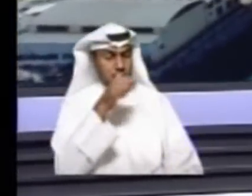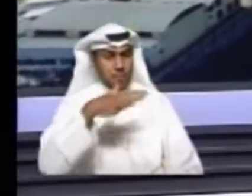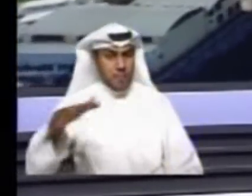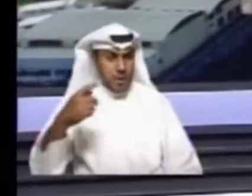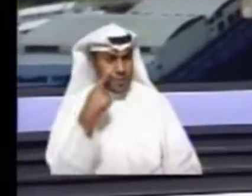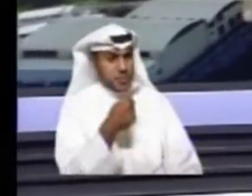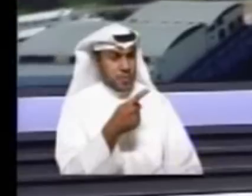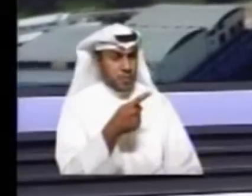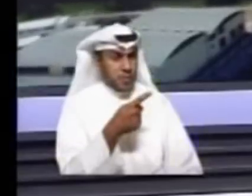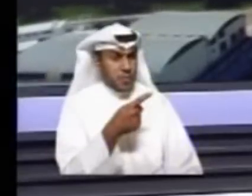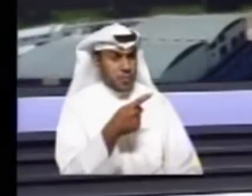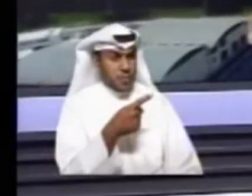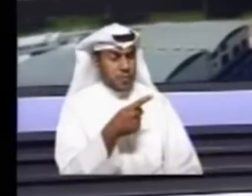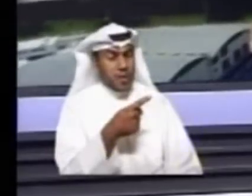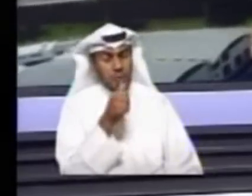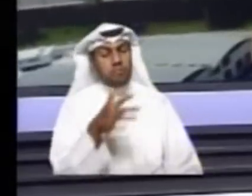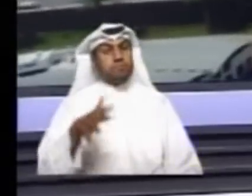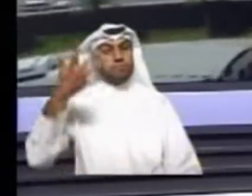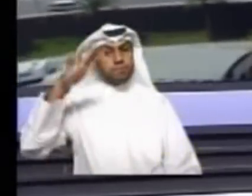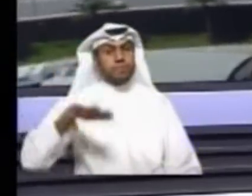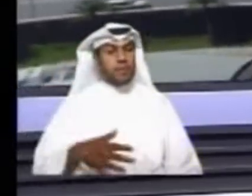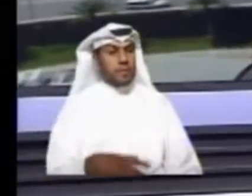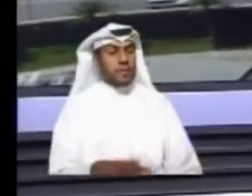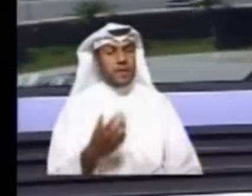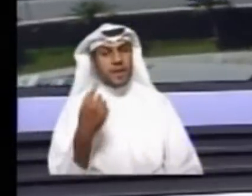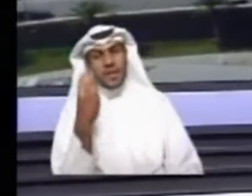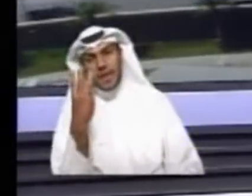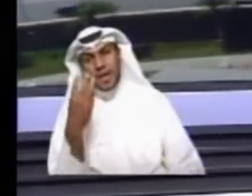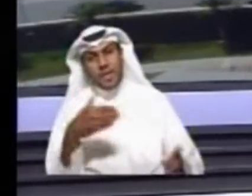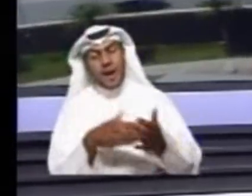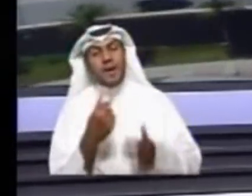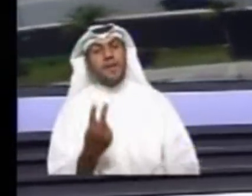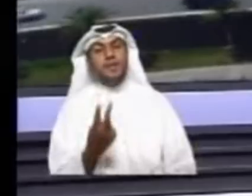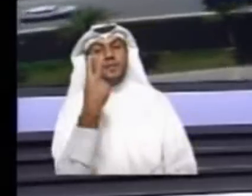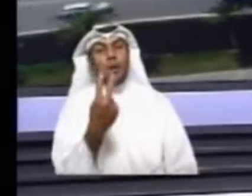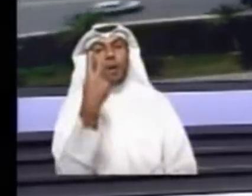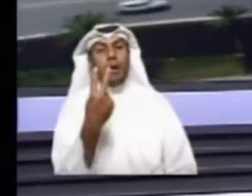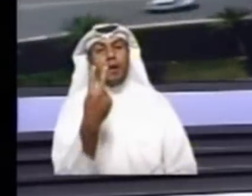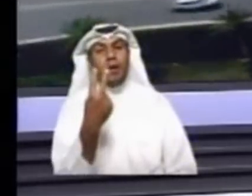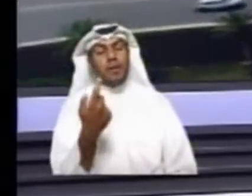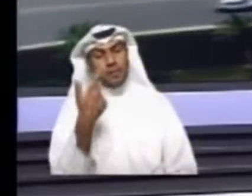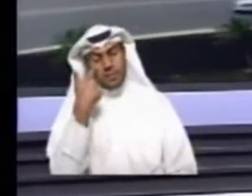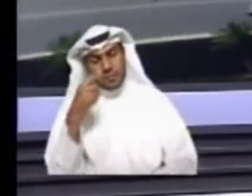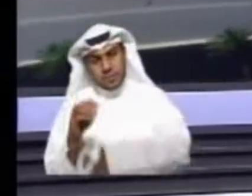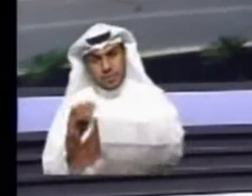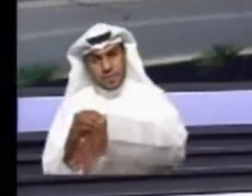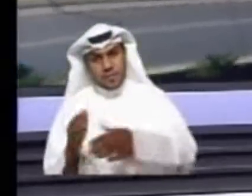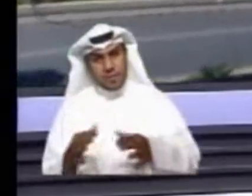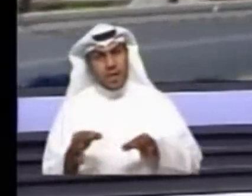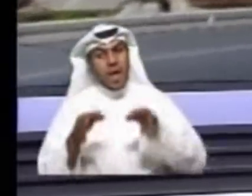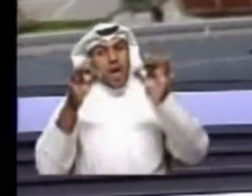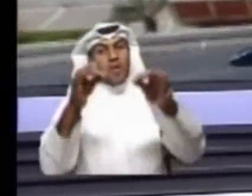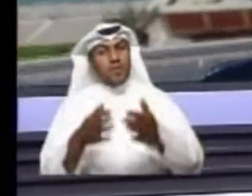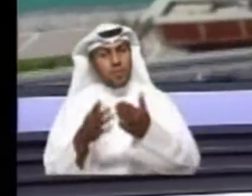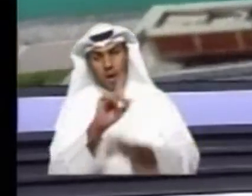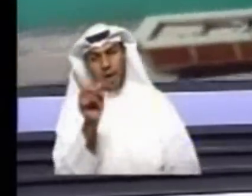الغد البحر راح يكون معتدل الى عالي الموج يص ارتفاع الموج ما بين ثلاثه الى سبعه اقدام لذلك نتمنى منكم تاجيل اي نشاط بحري